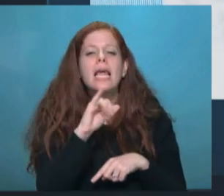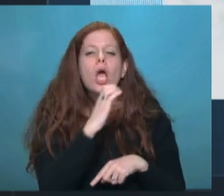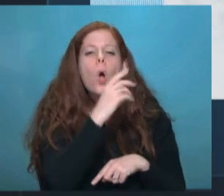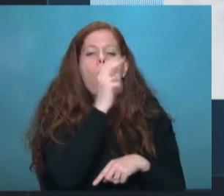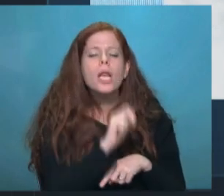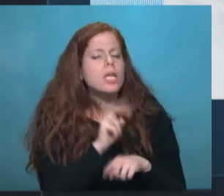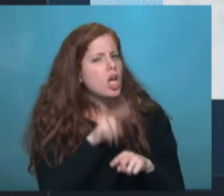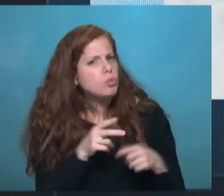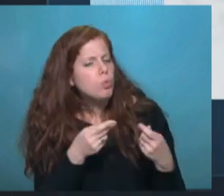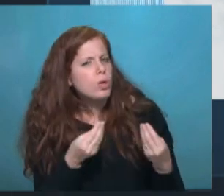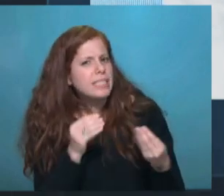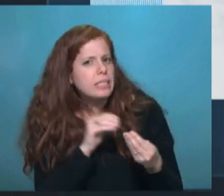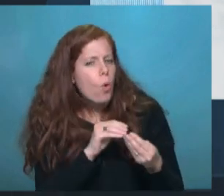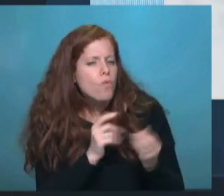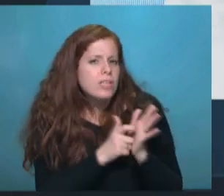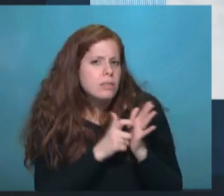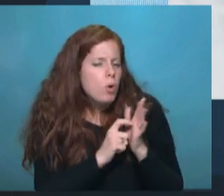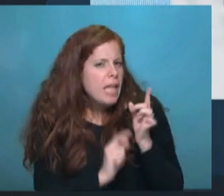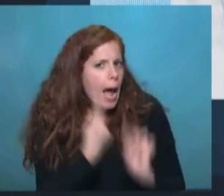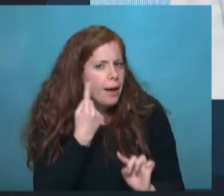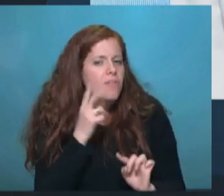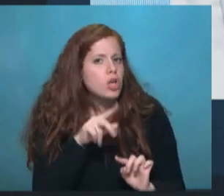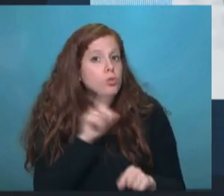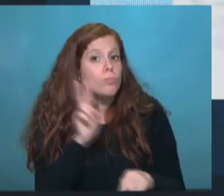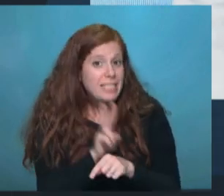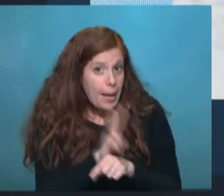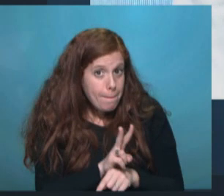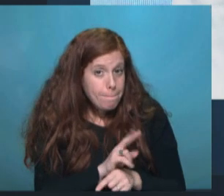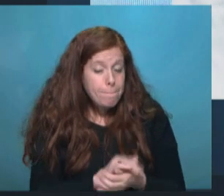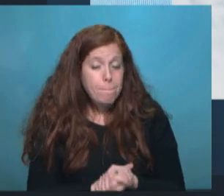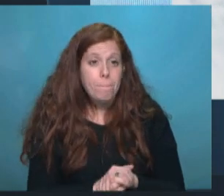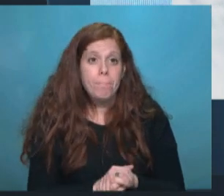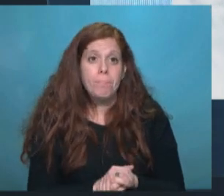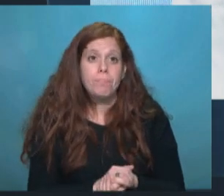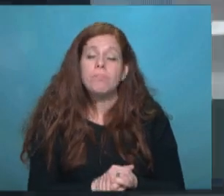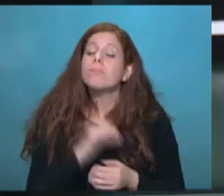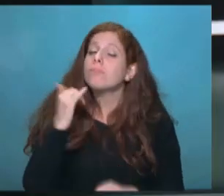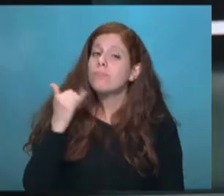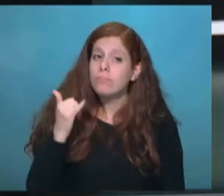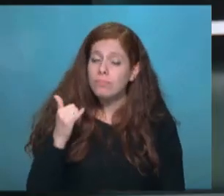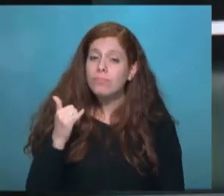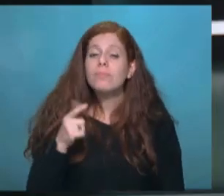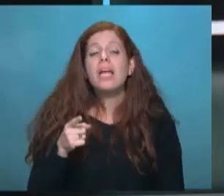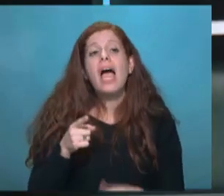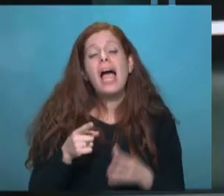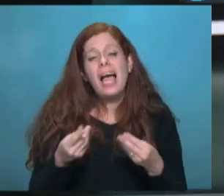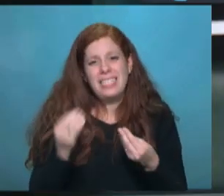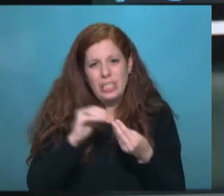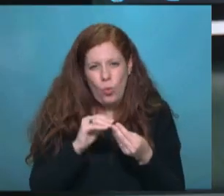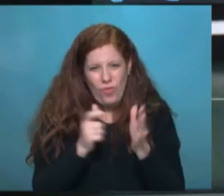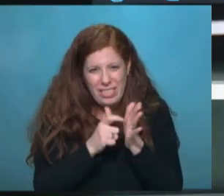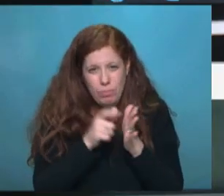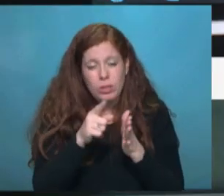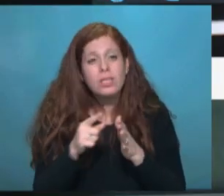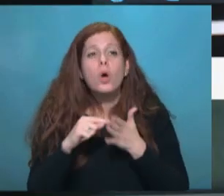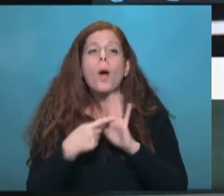פה צירוף נסיבות חריג מאוד, ויש גם מי שמזהירים בעניין הזה. נכון, צירוף הנסיבות הזה מביא בעצם להזהרה